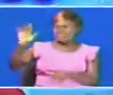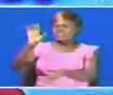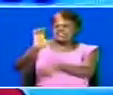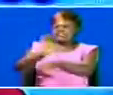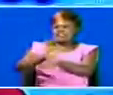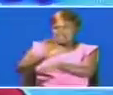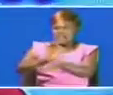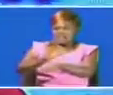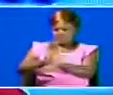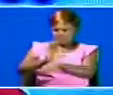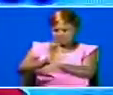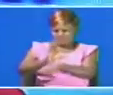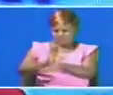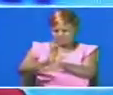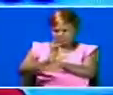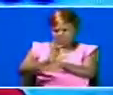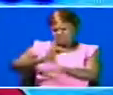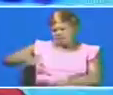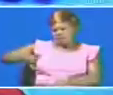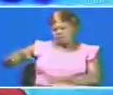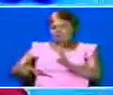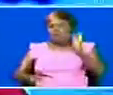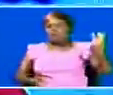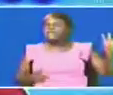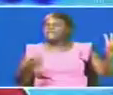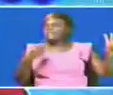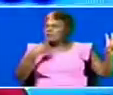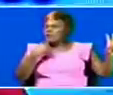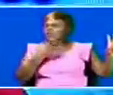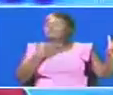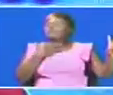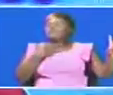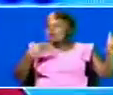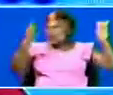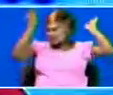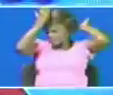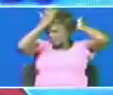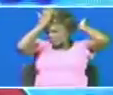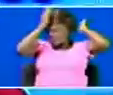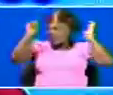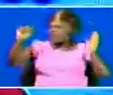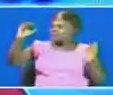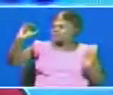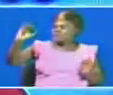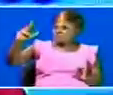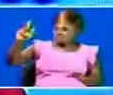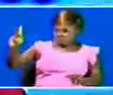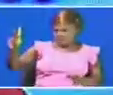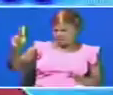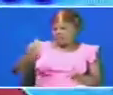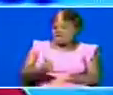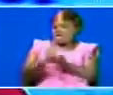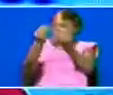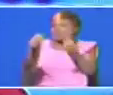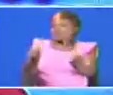kanisa la St. Barnabas Kapenguri account ya West Pokot sasa wanamtaka askofu mkuu wa SEK Jackson Ole Sapit kuingilia